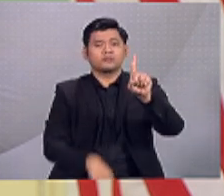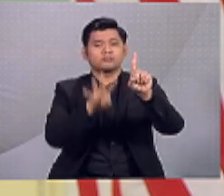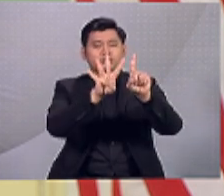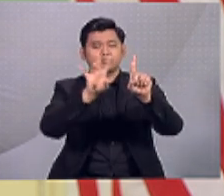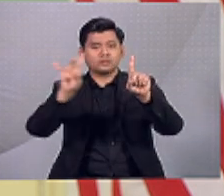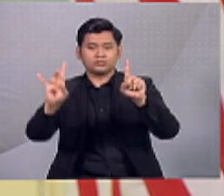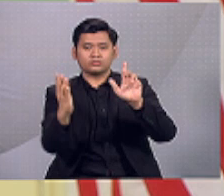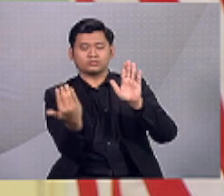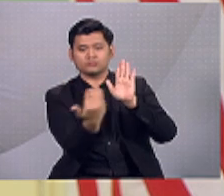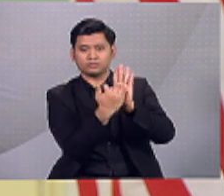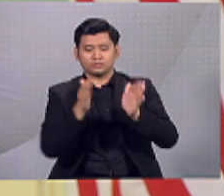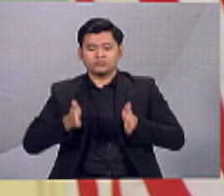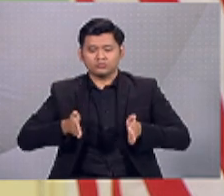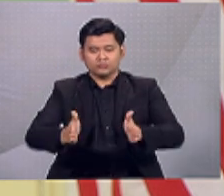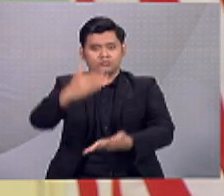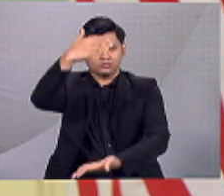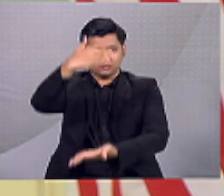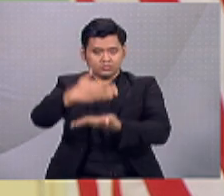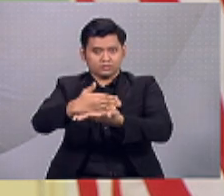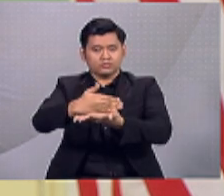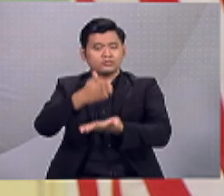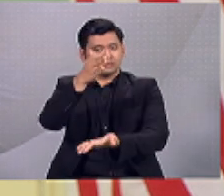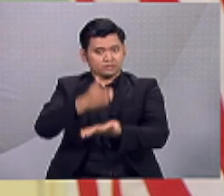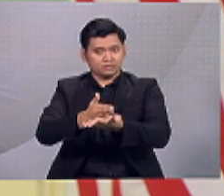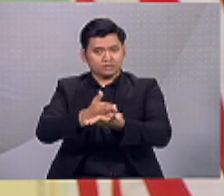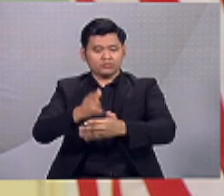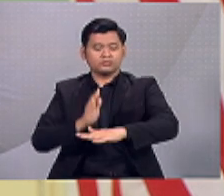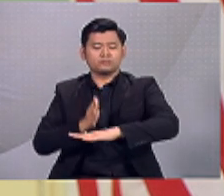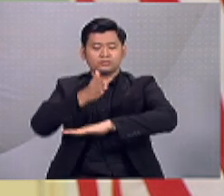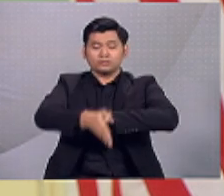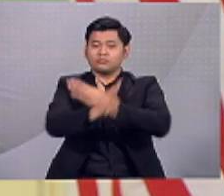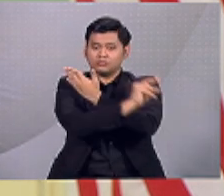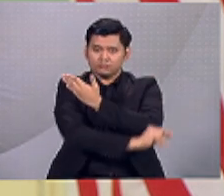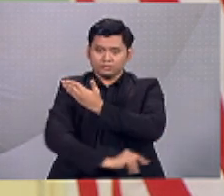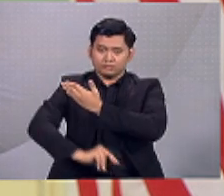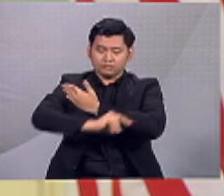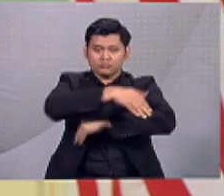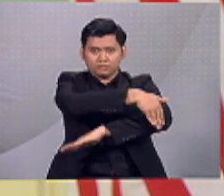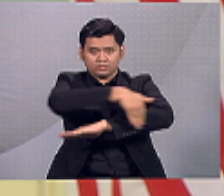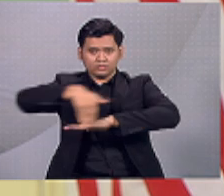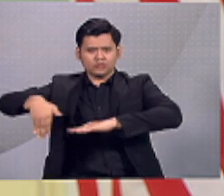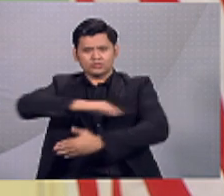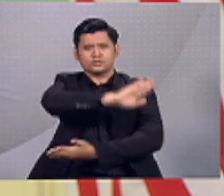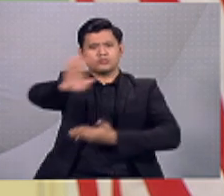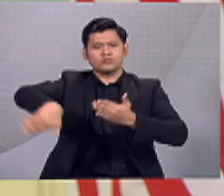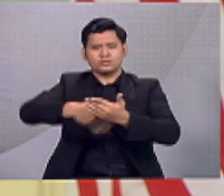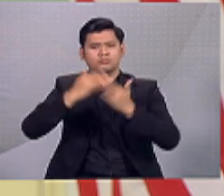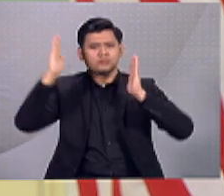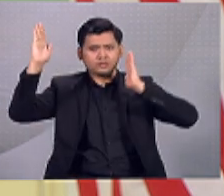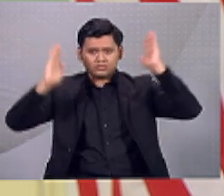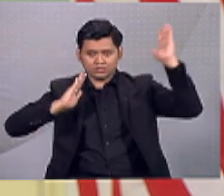147 sekatan jalan raya rentas sempadan negeri di seluruh negara dan memeriksa